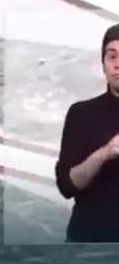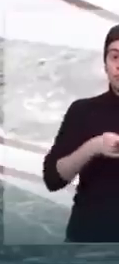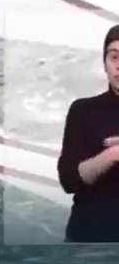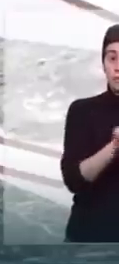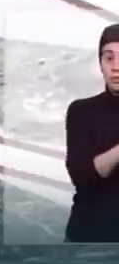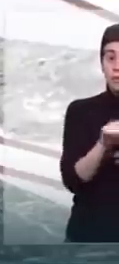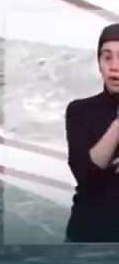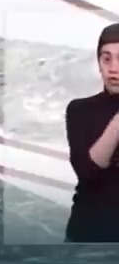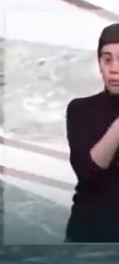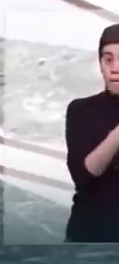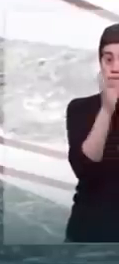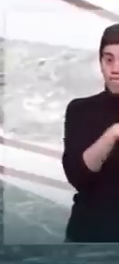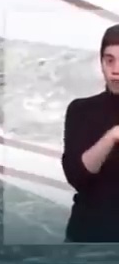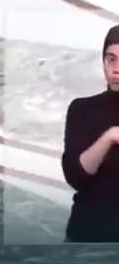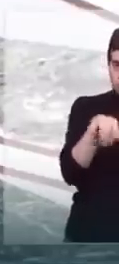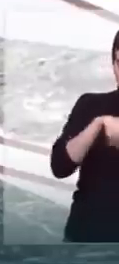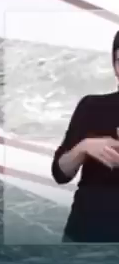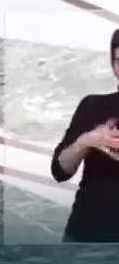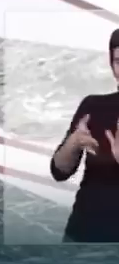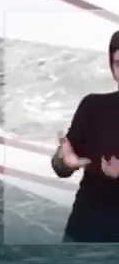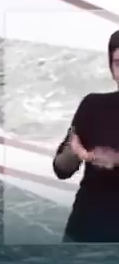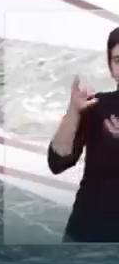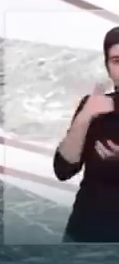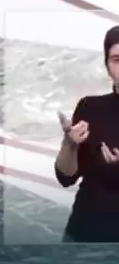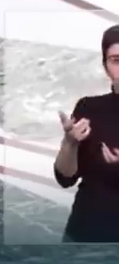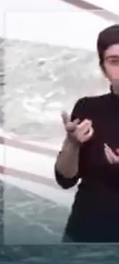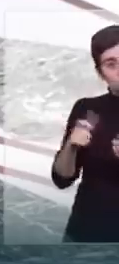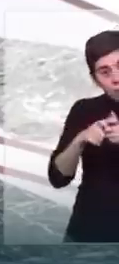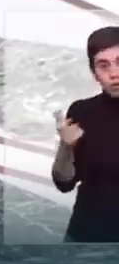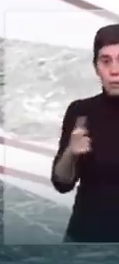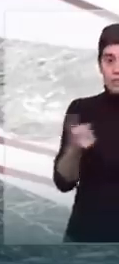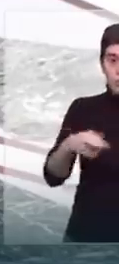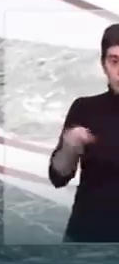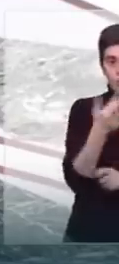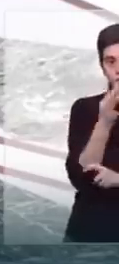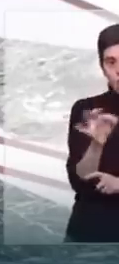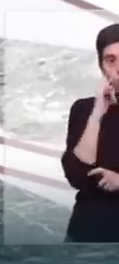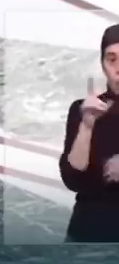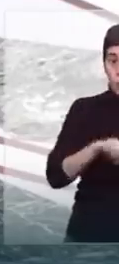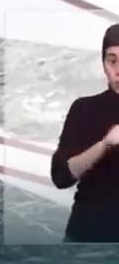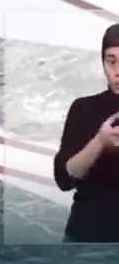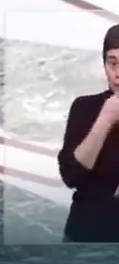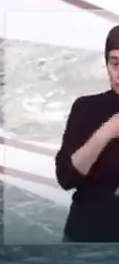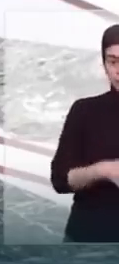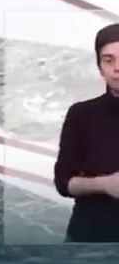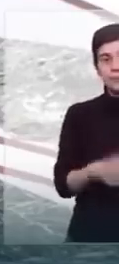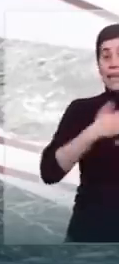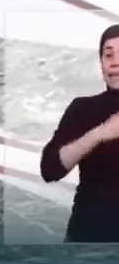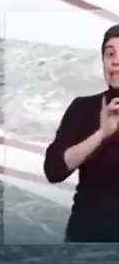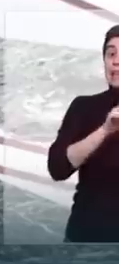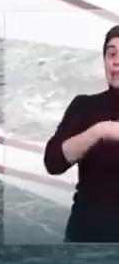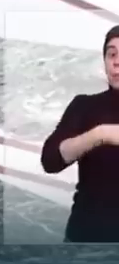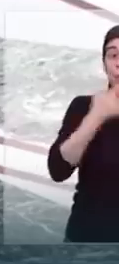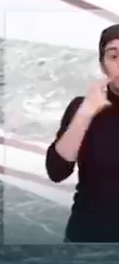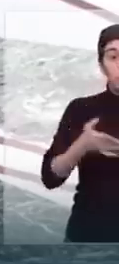avec nous les mesures qui viennent en aide à la réindustrialisation de notre pays en matière de production de médicaments, que vous voterez les crédits d'impôt nécessaires à